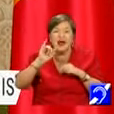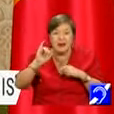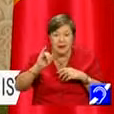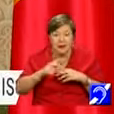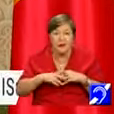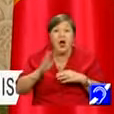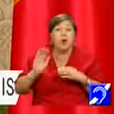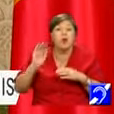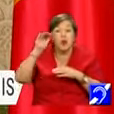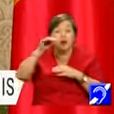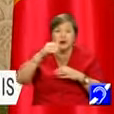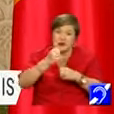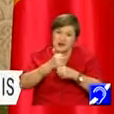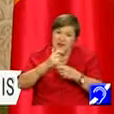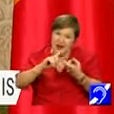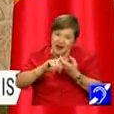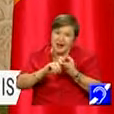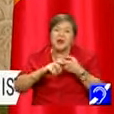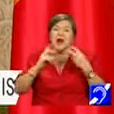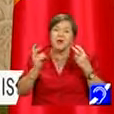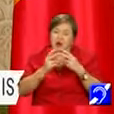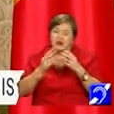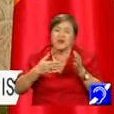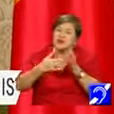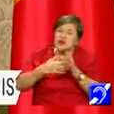ne va conecta mai ușor atât la Iași,